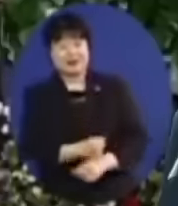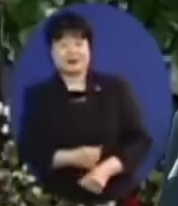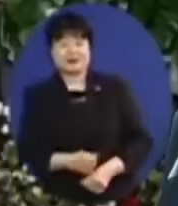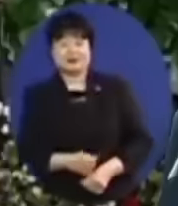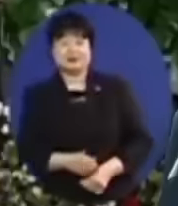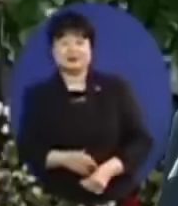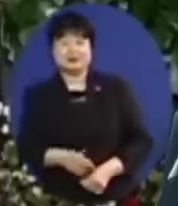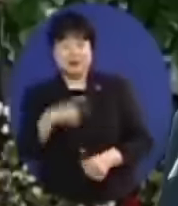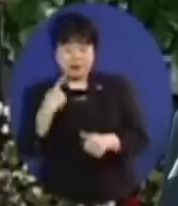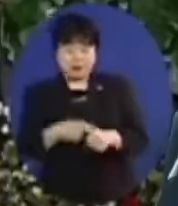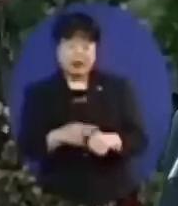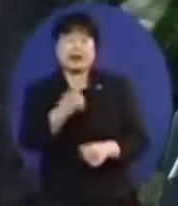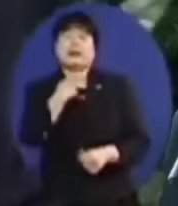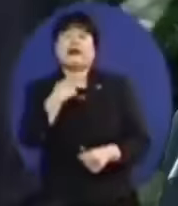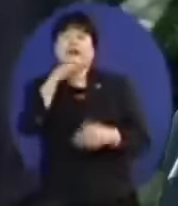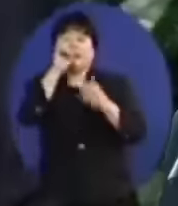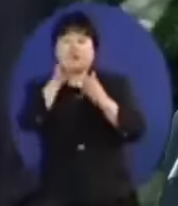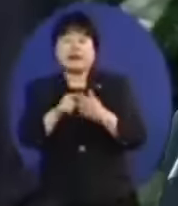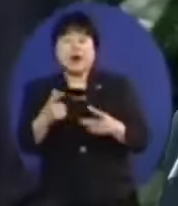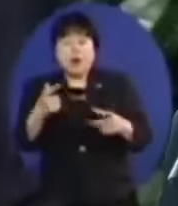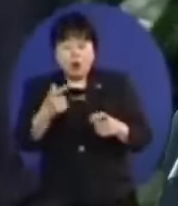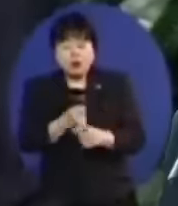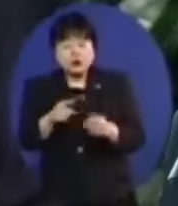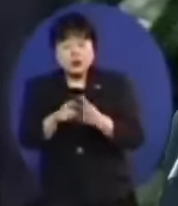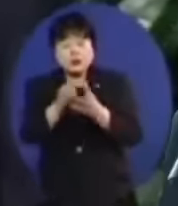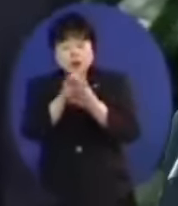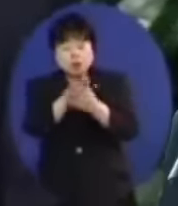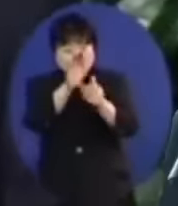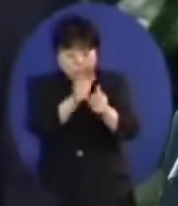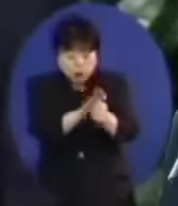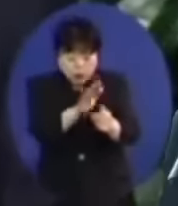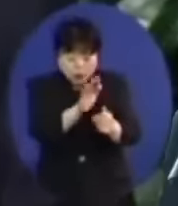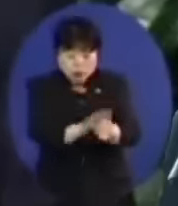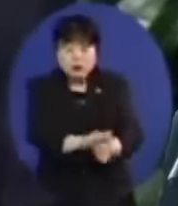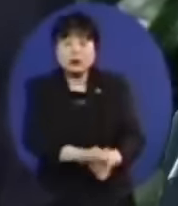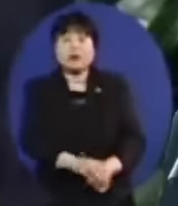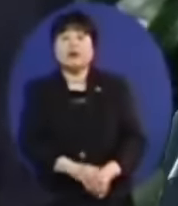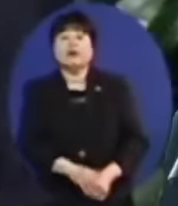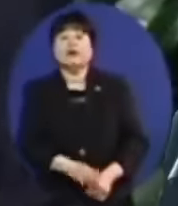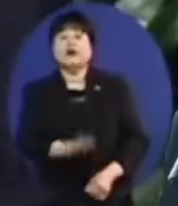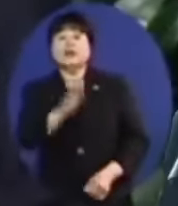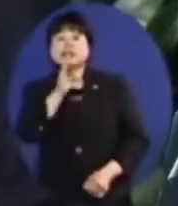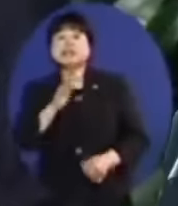때 원수를 위해서 기도한다는 것은 큰 짐입니다.